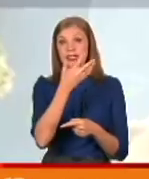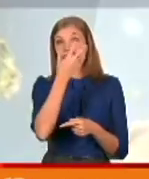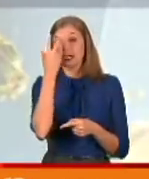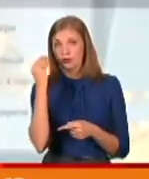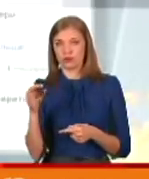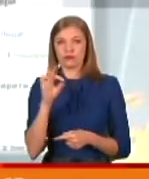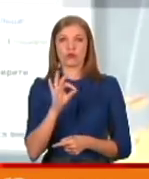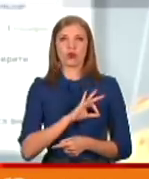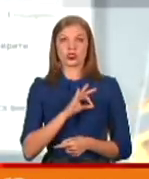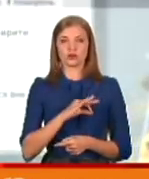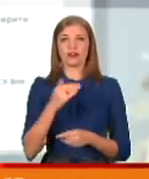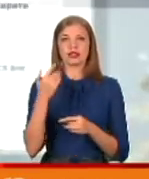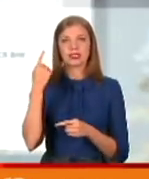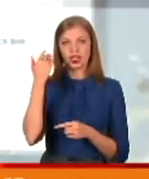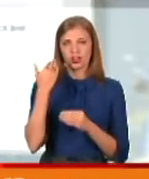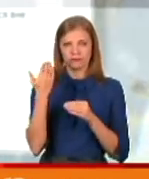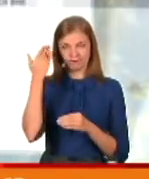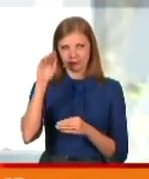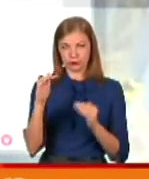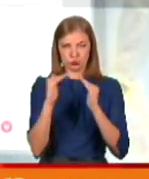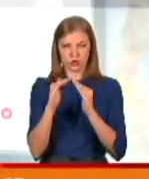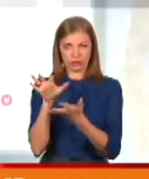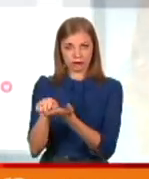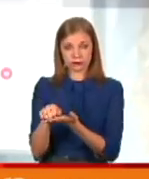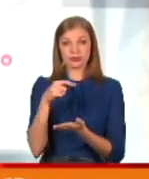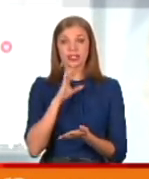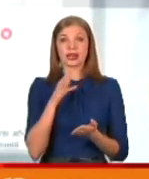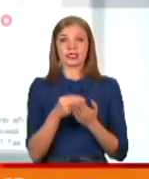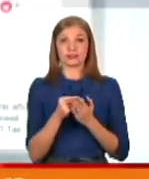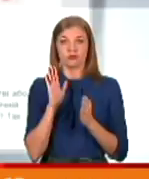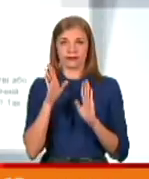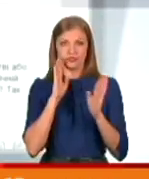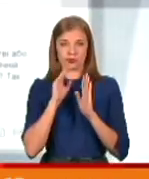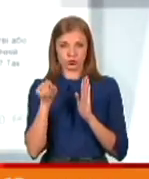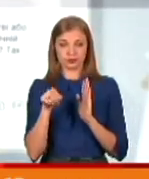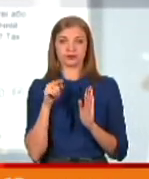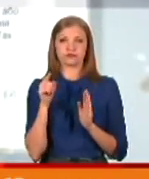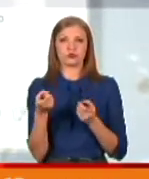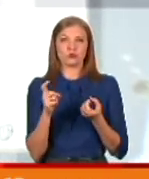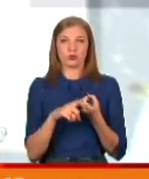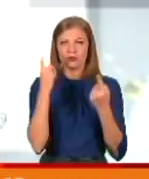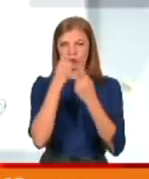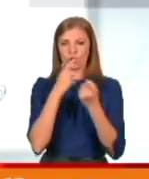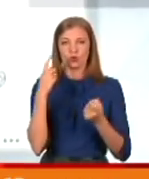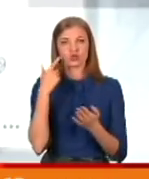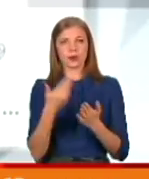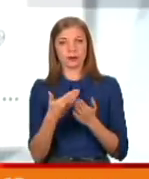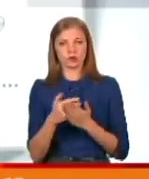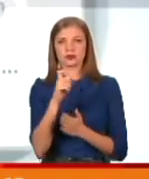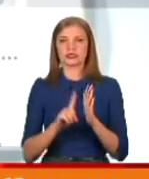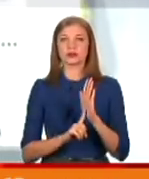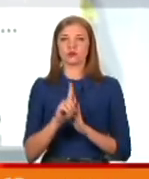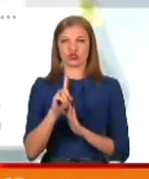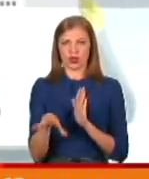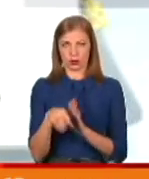про користування іншим заміським будинком. Сам Омелян на своїй сторінці у Фейсбуці пов'язав оголошення підозри з